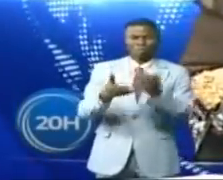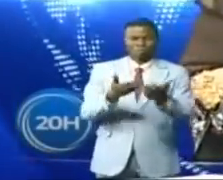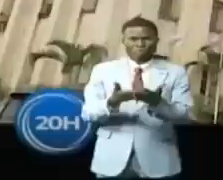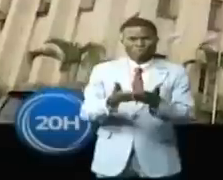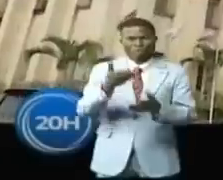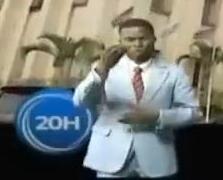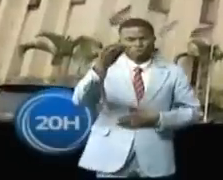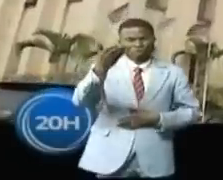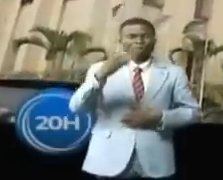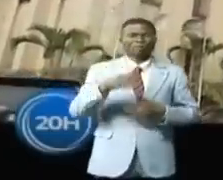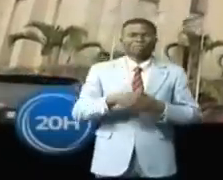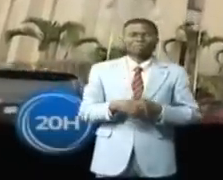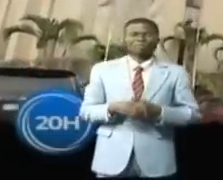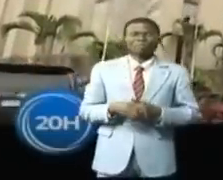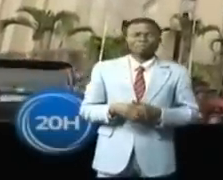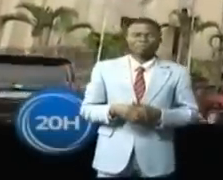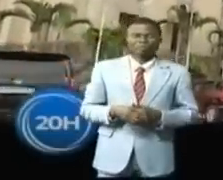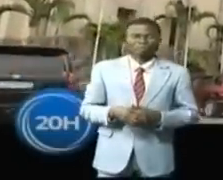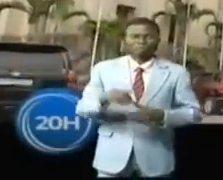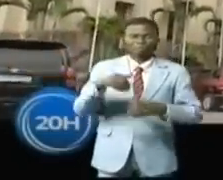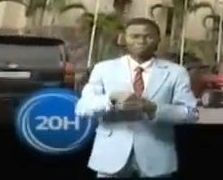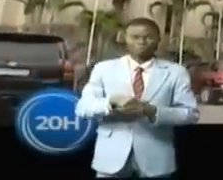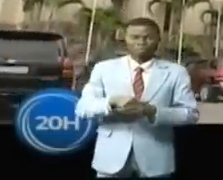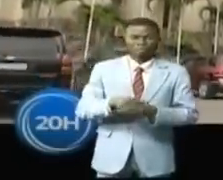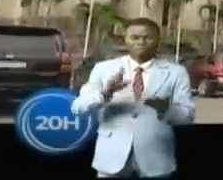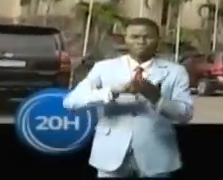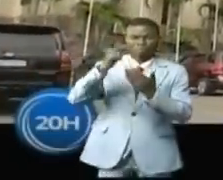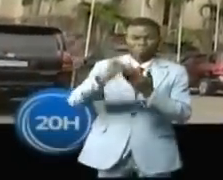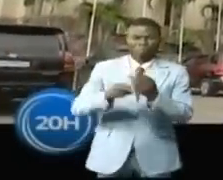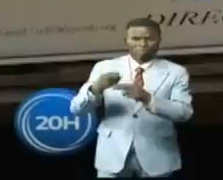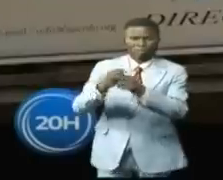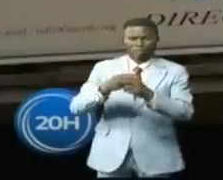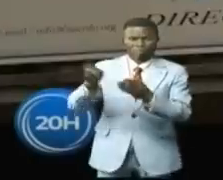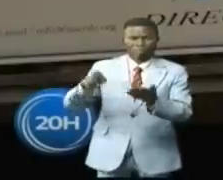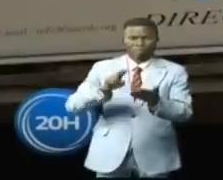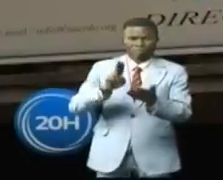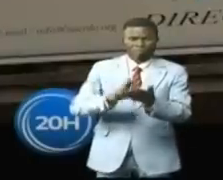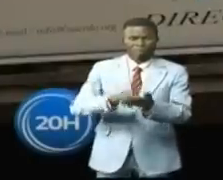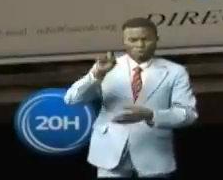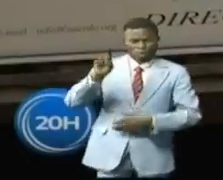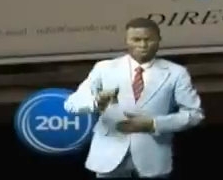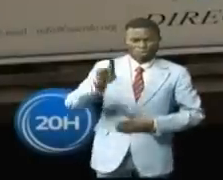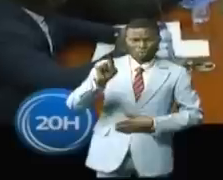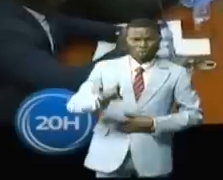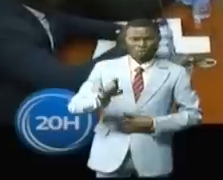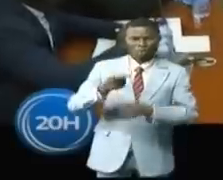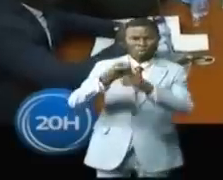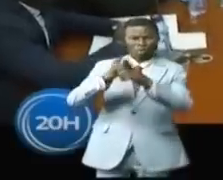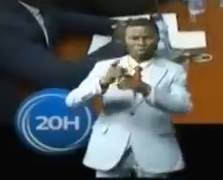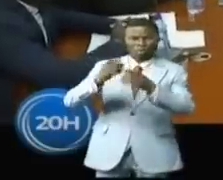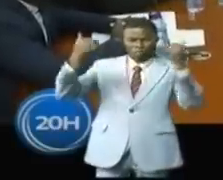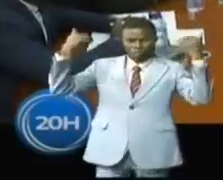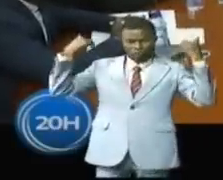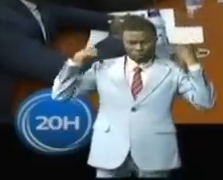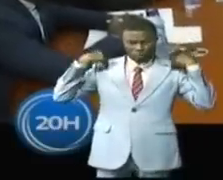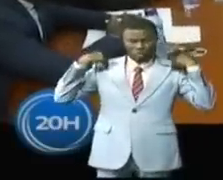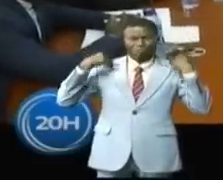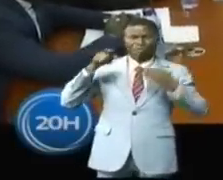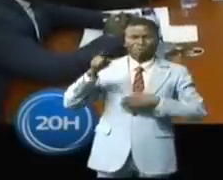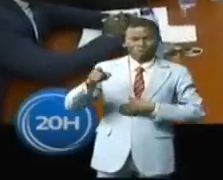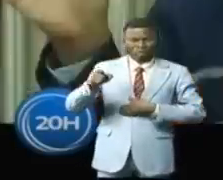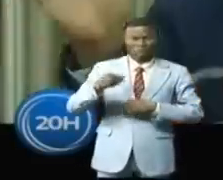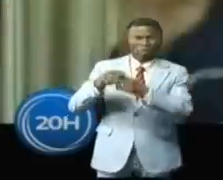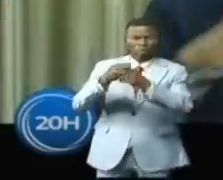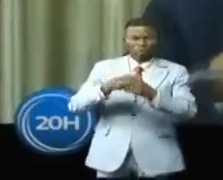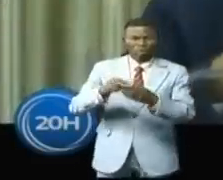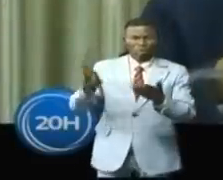Chala. Dans le cadre du programme de contrôle des assurances obligatoires initié par l'autorité de régulation et de contrôle